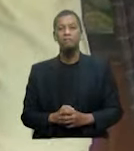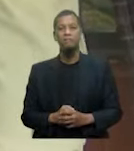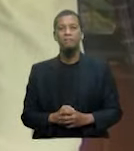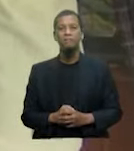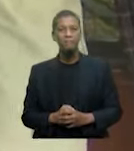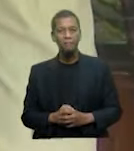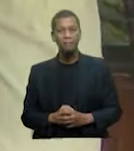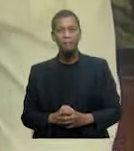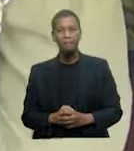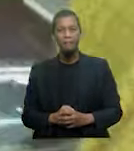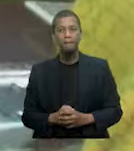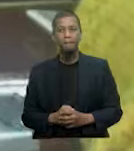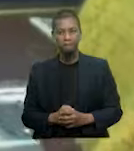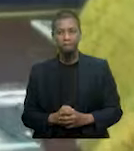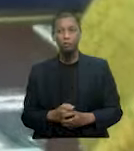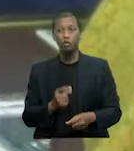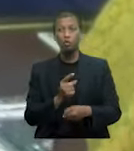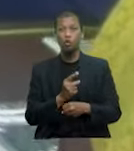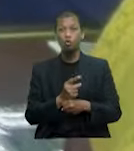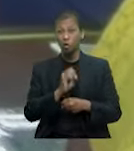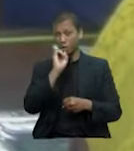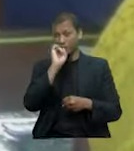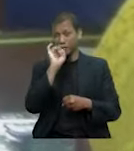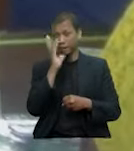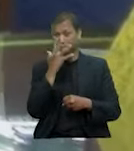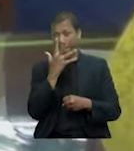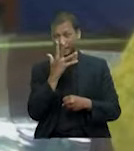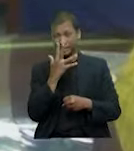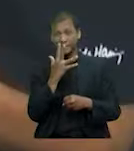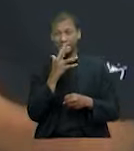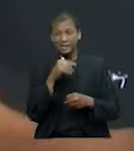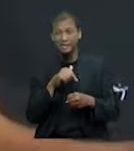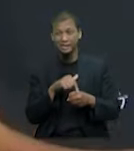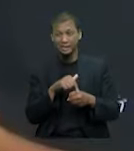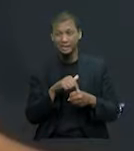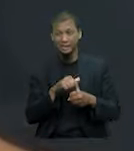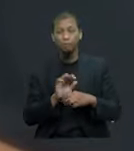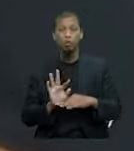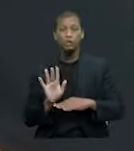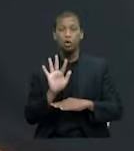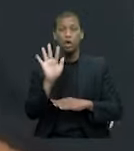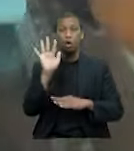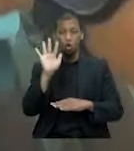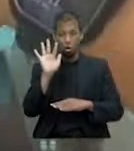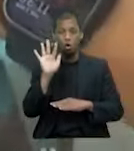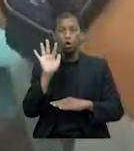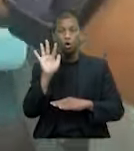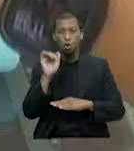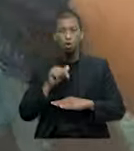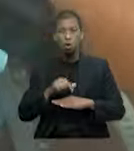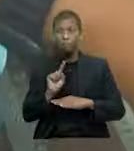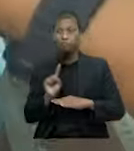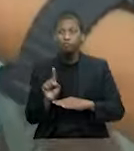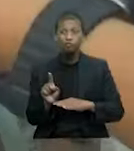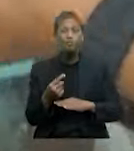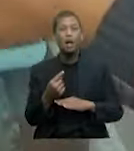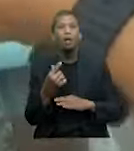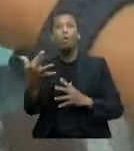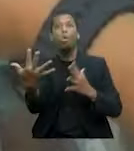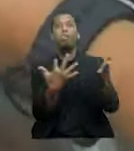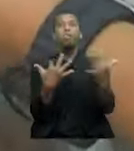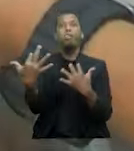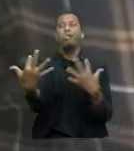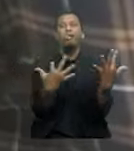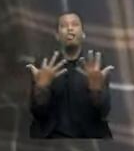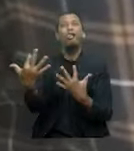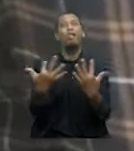sejumlah toko emas di pasar tradisional Kota Bojonegoro, Jawa Timur ramai pembeli sejak pagi hari. Tak hanya membeli perhiasan, warga yang